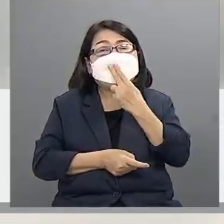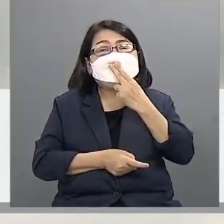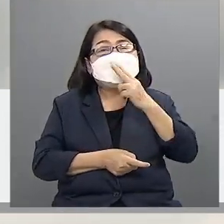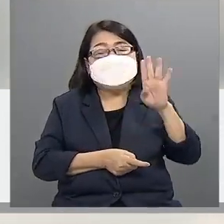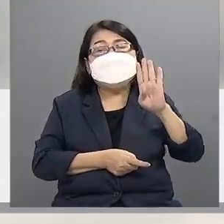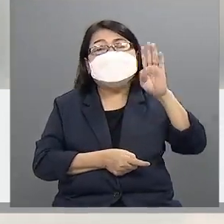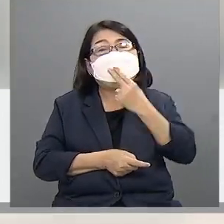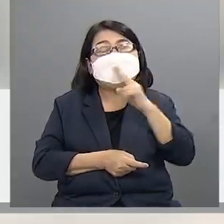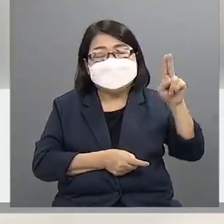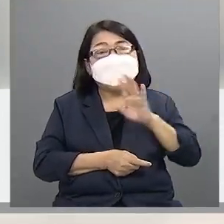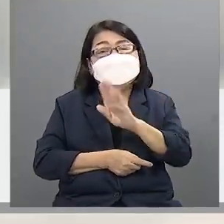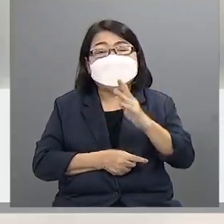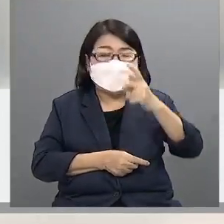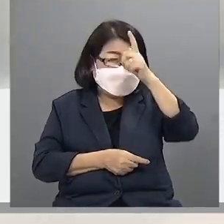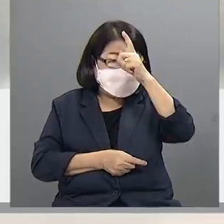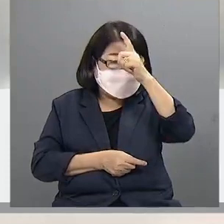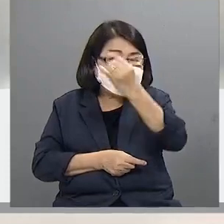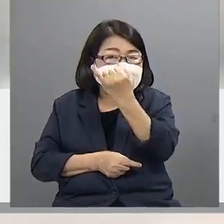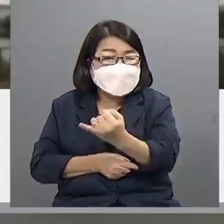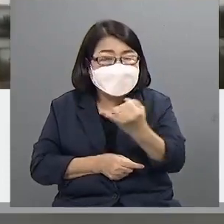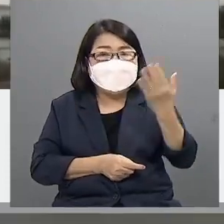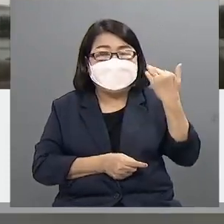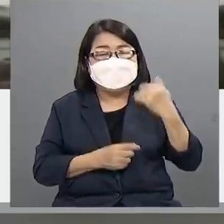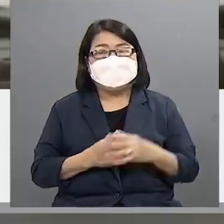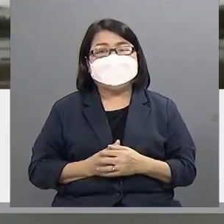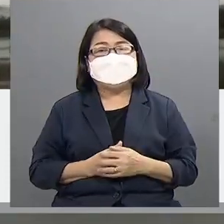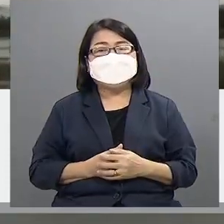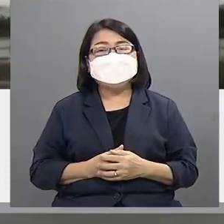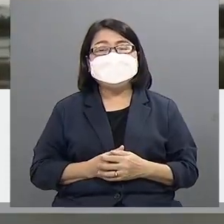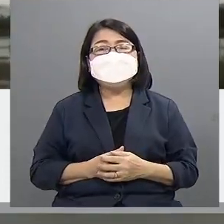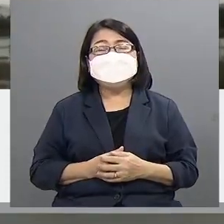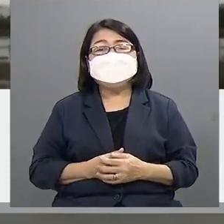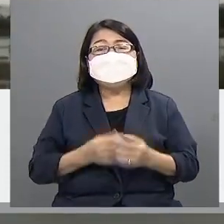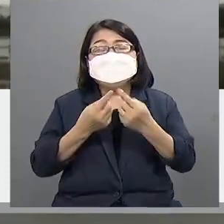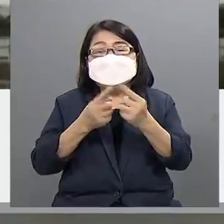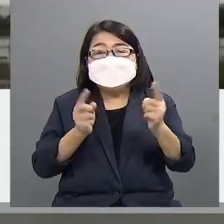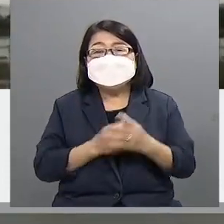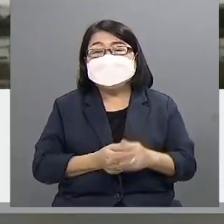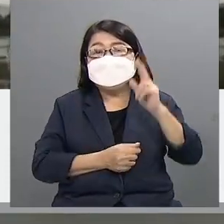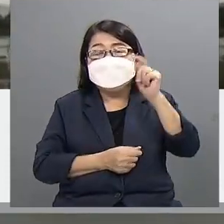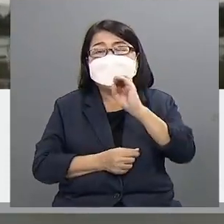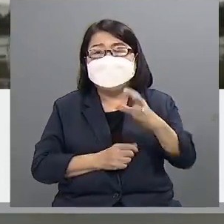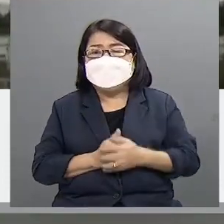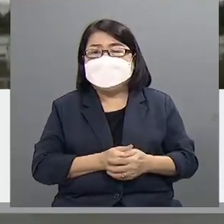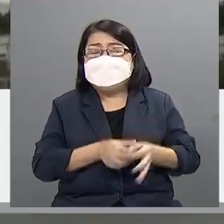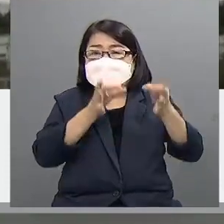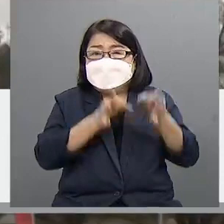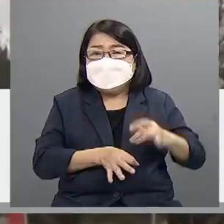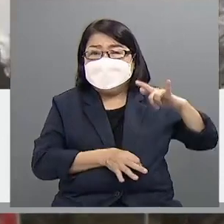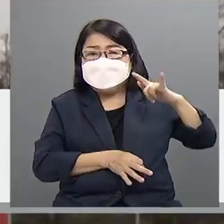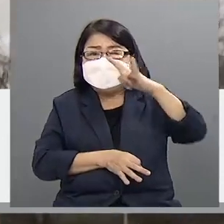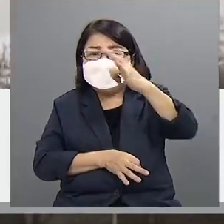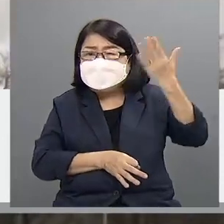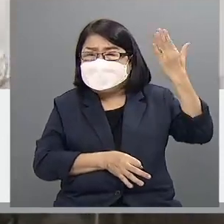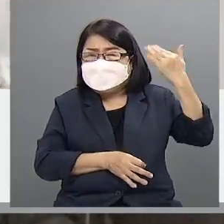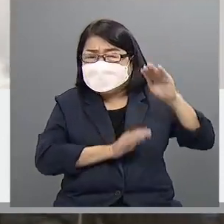ดงแสนยานุภาพของกองทัพรัสเซียโดยสื่อหลายสำนักก็มองว่าการตัดสินใจนำเครื่องบินลำดังกล่าวเข้าร่วมงานเป็น